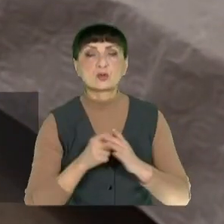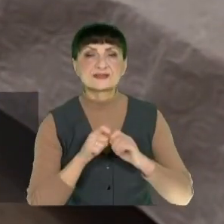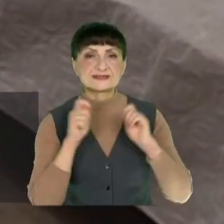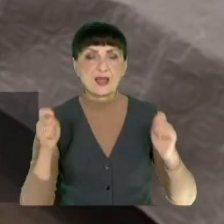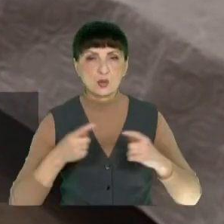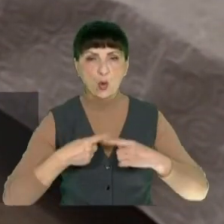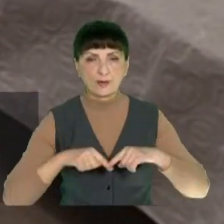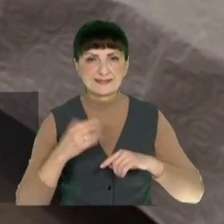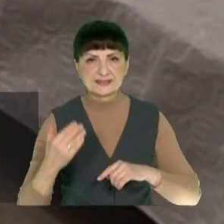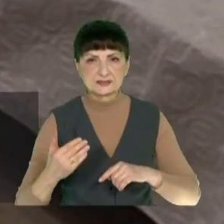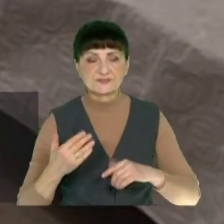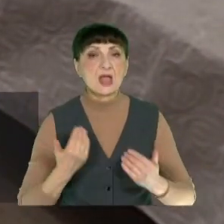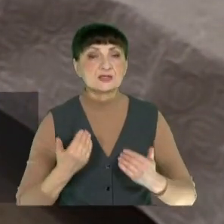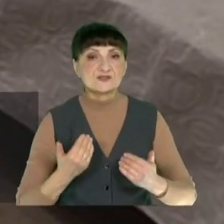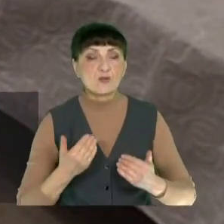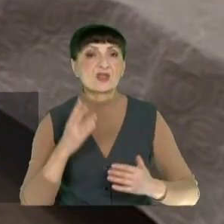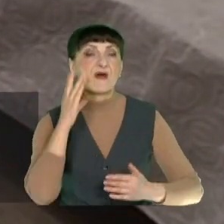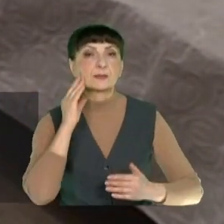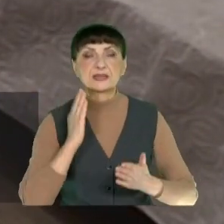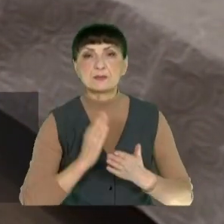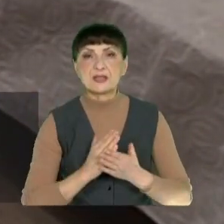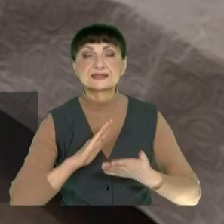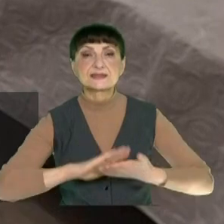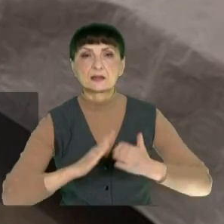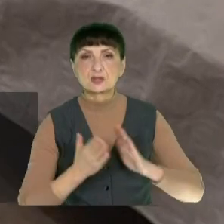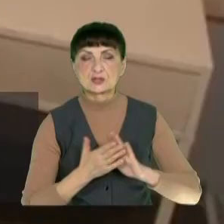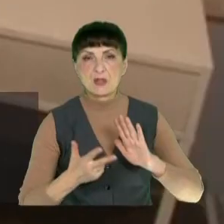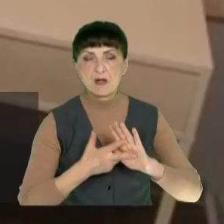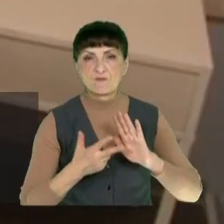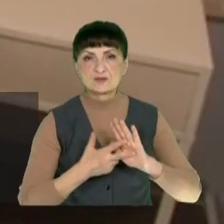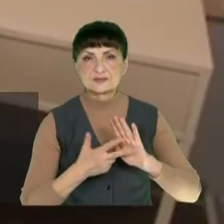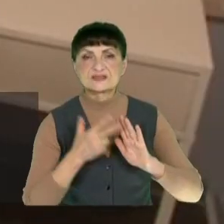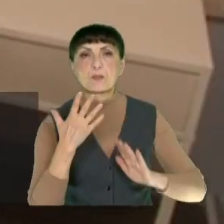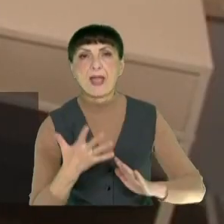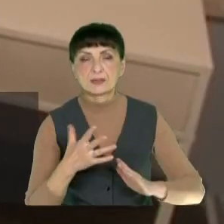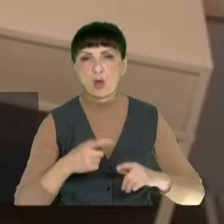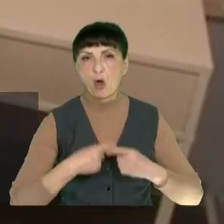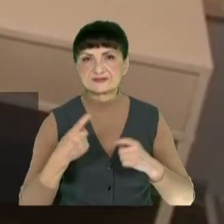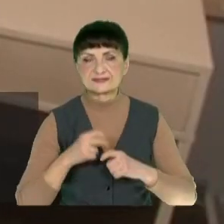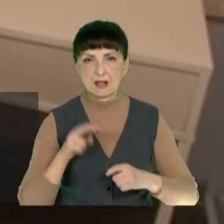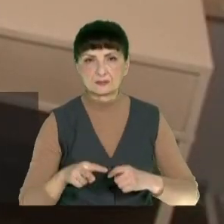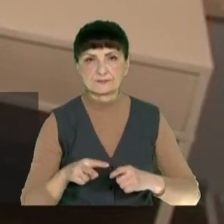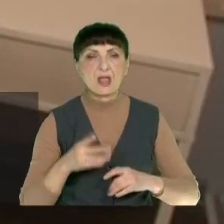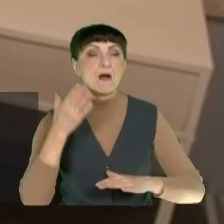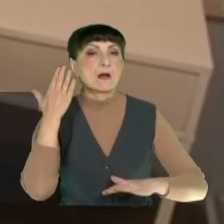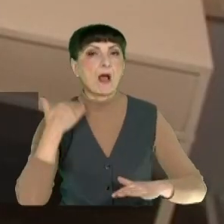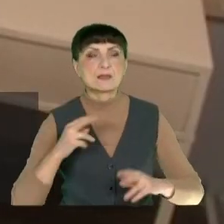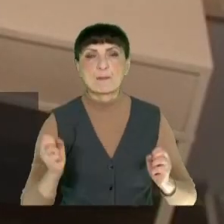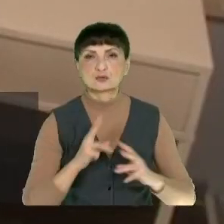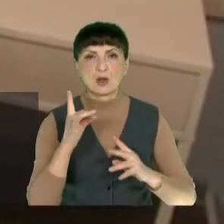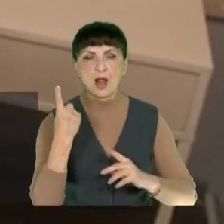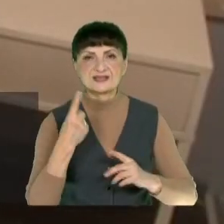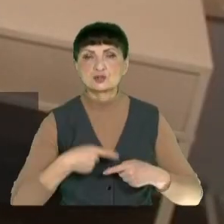профильного ведомства. На сегодня только в Алматы имеются соглашения с 85 хостелами. Напомню, ранее при пожаре в